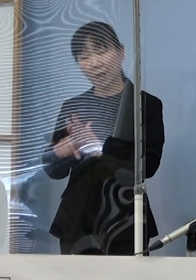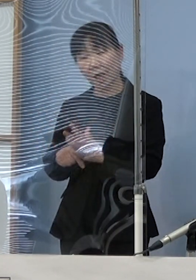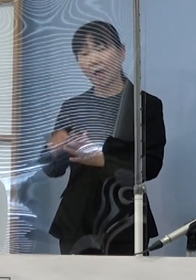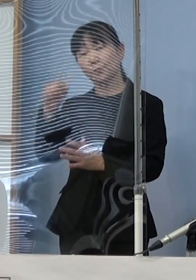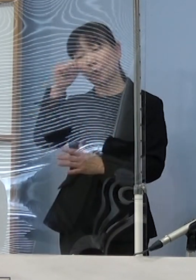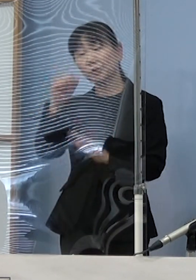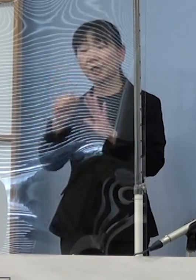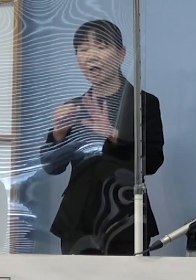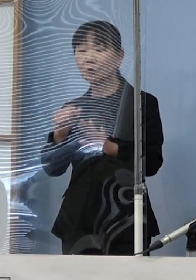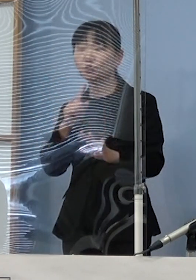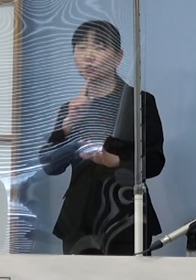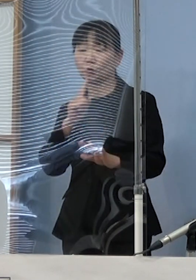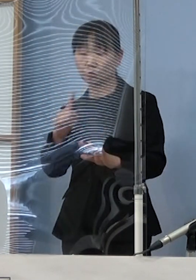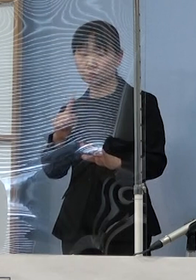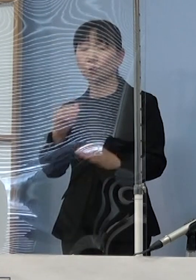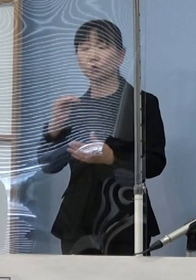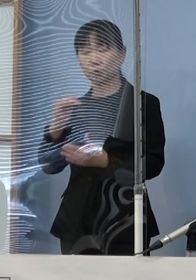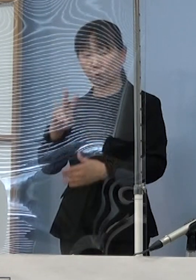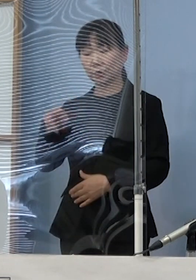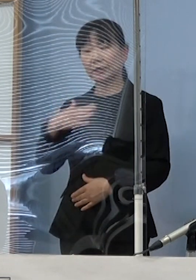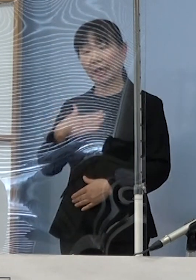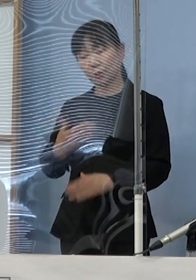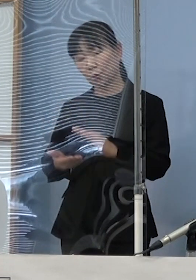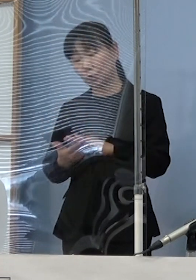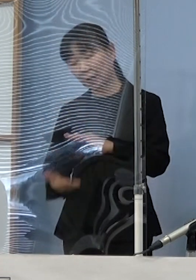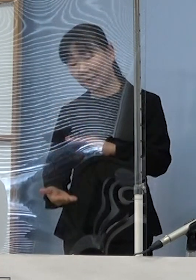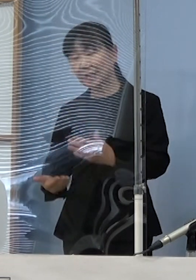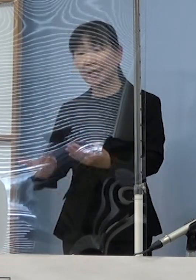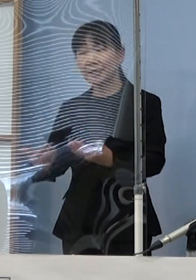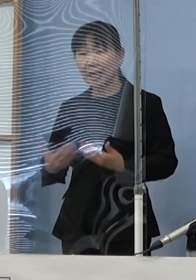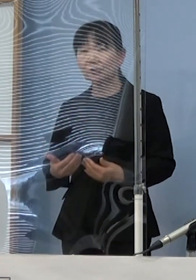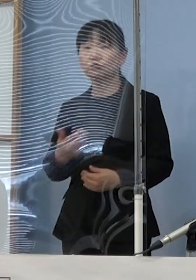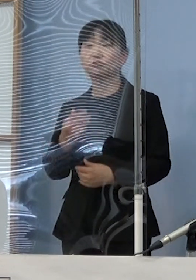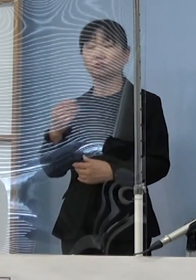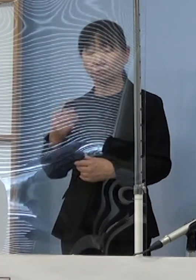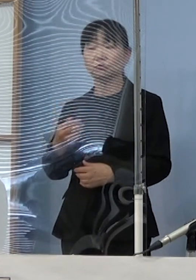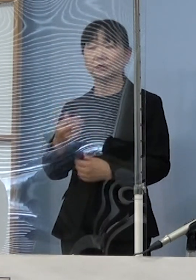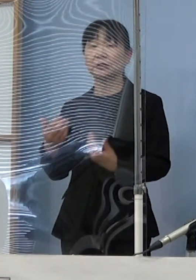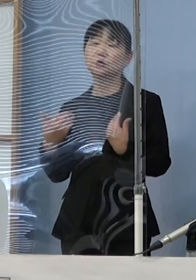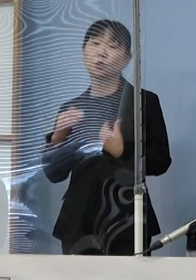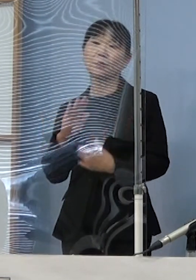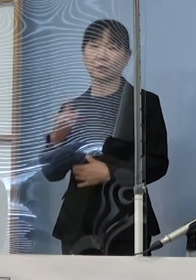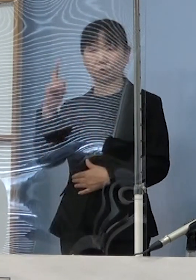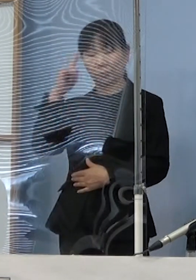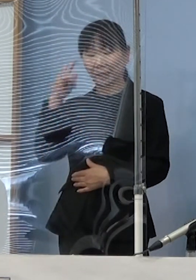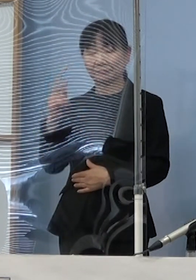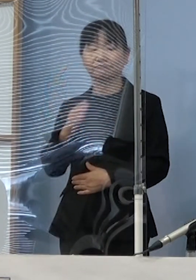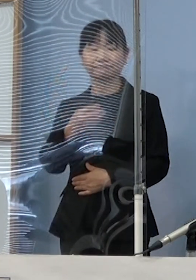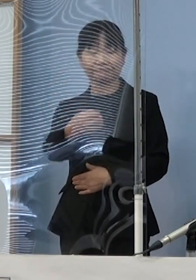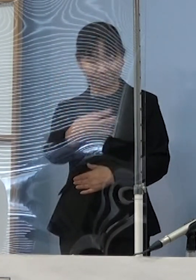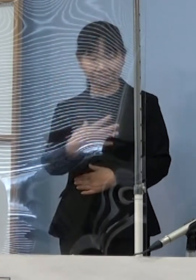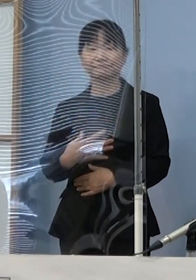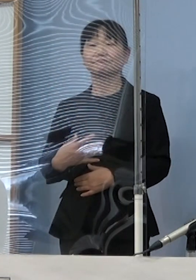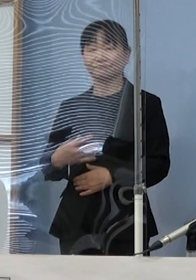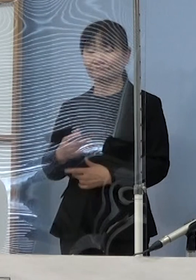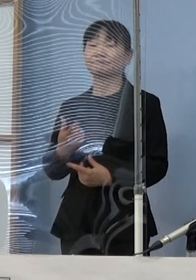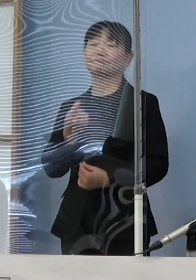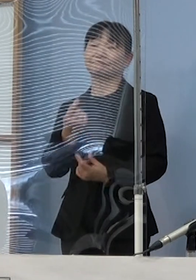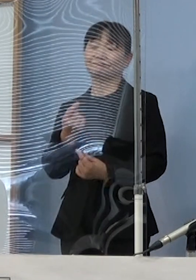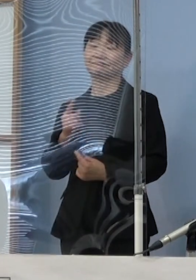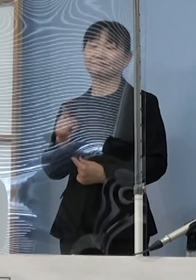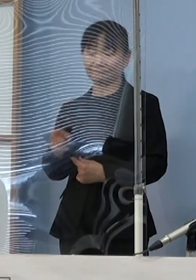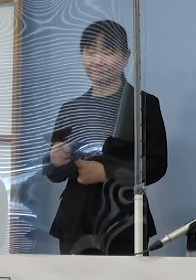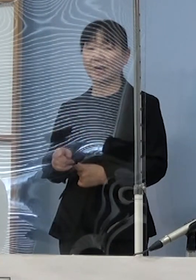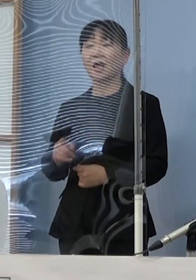病気であるということに対しての理解、これを深めていただく必要もある。ただ確かに今ご質問があった